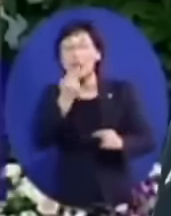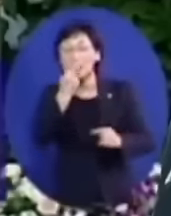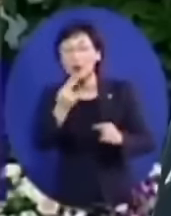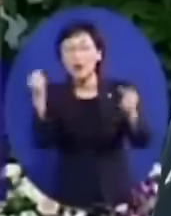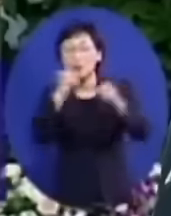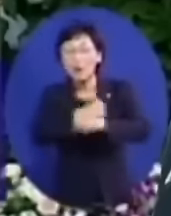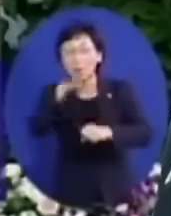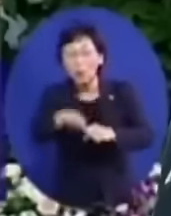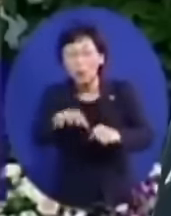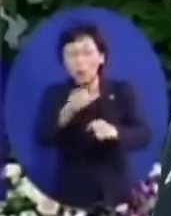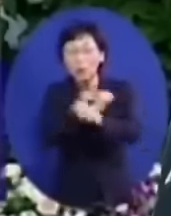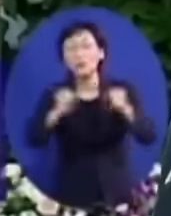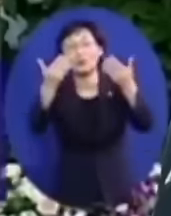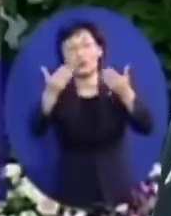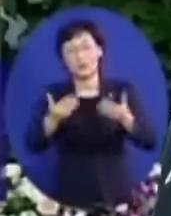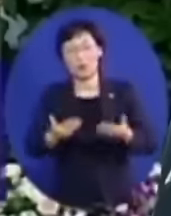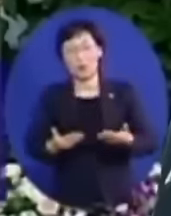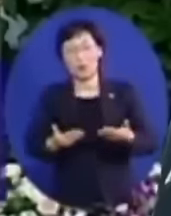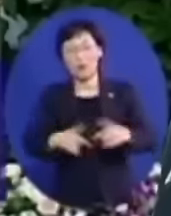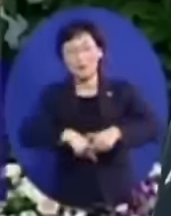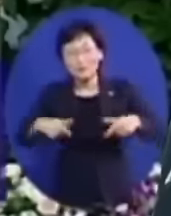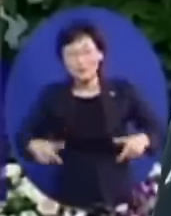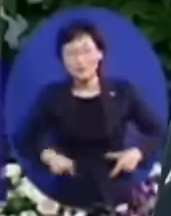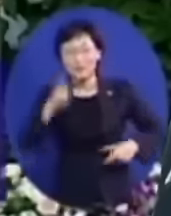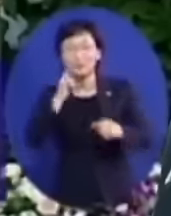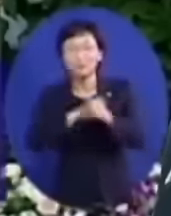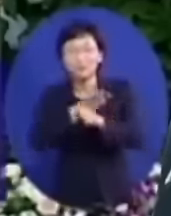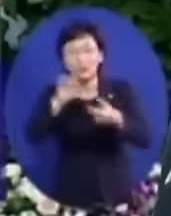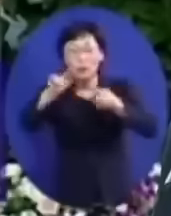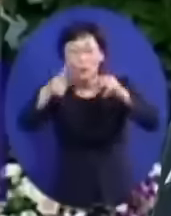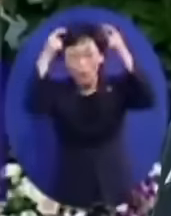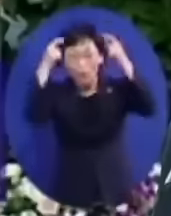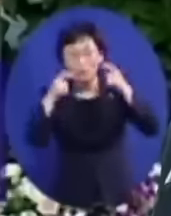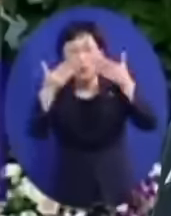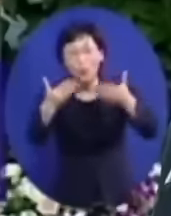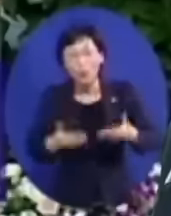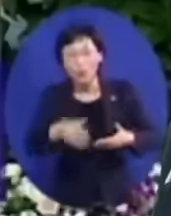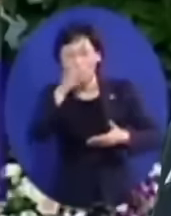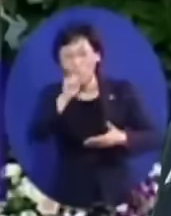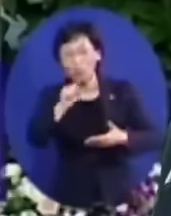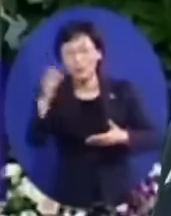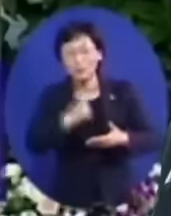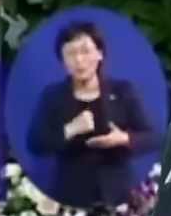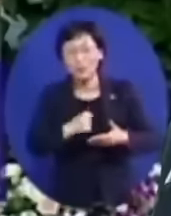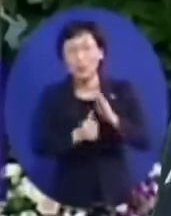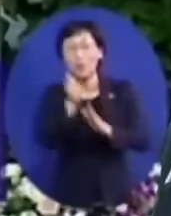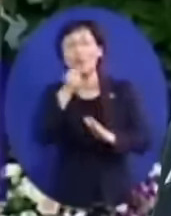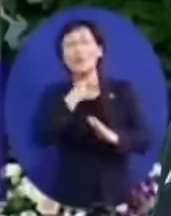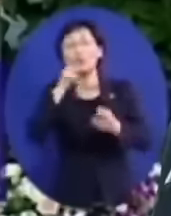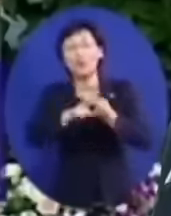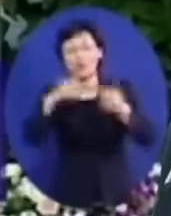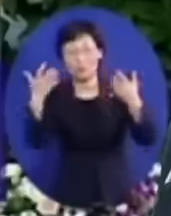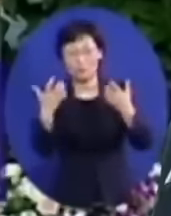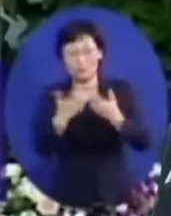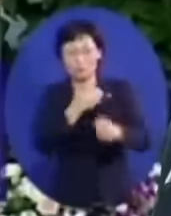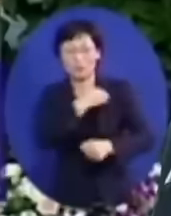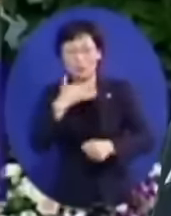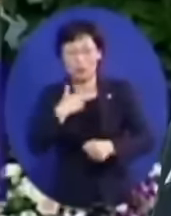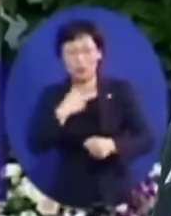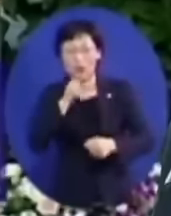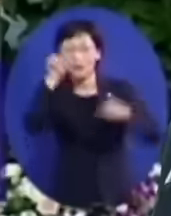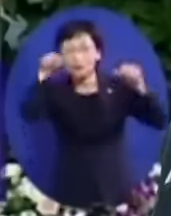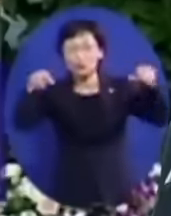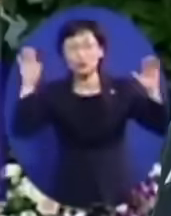파멸해서 속량하시고 인자와 긍휼로 관을 씌우시며 좋은 것으로 내 소원을 만족케 하사 내 청춘을 독수리같이